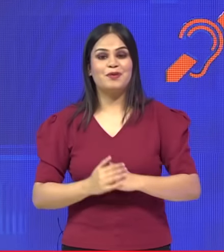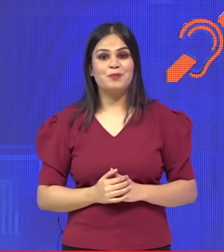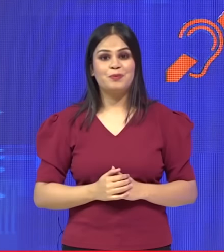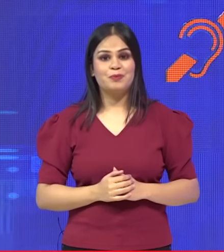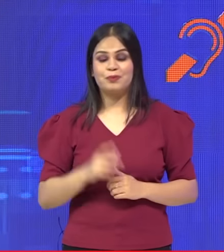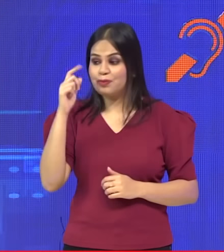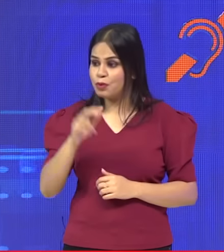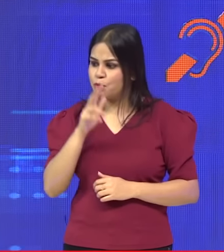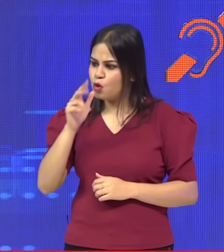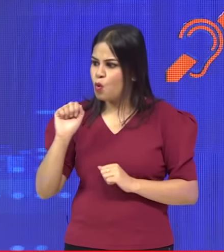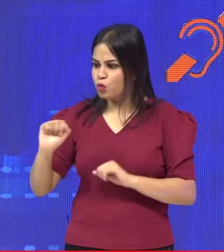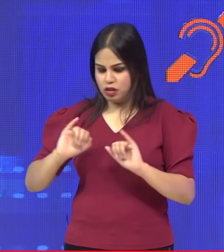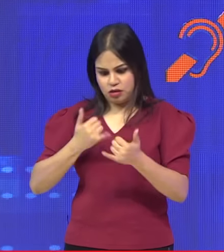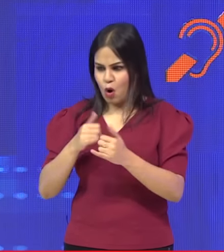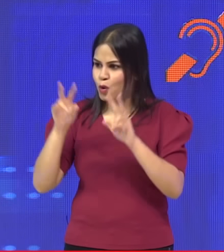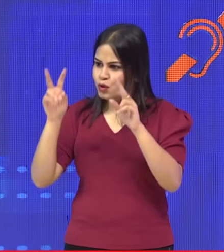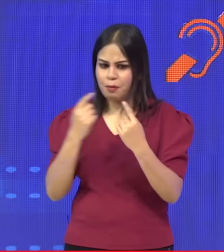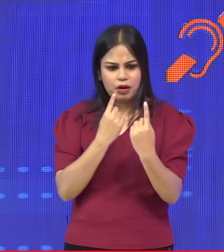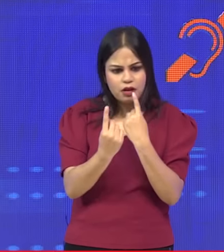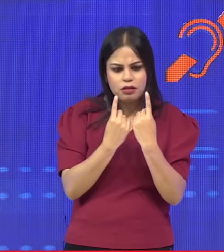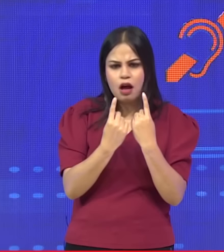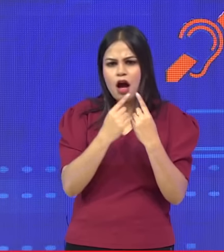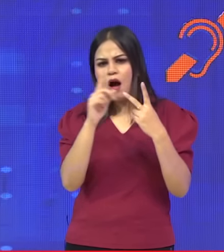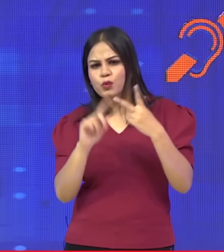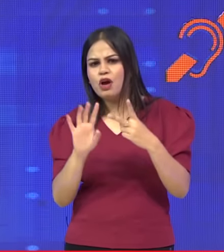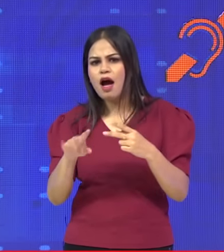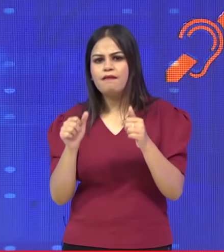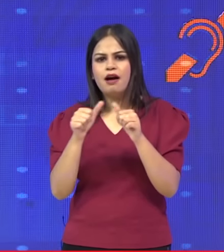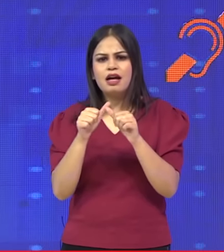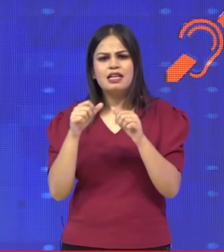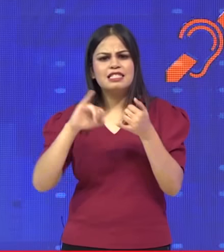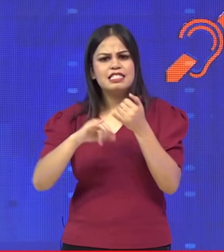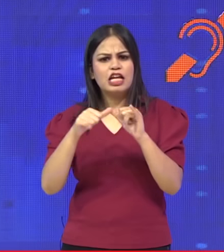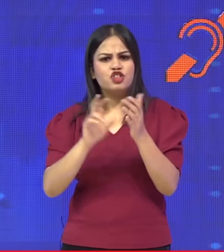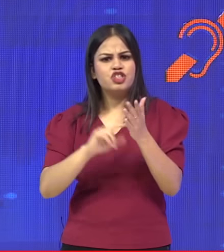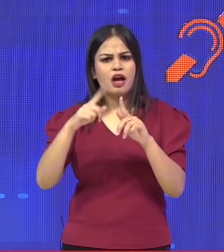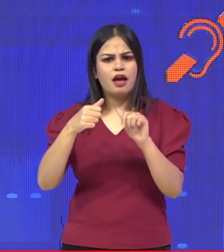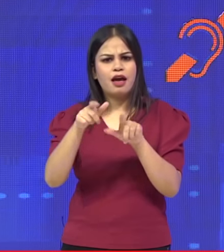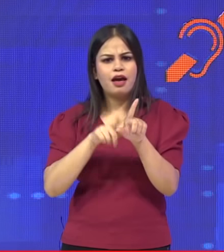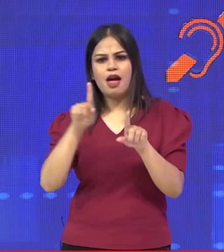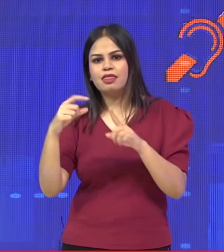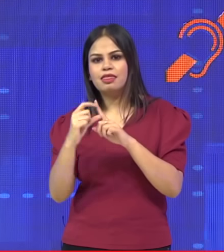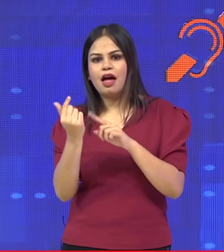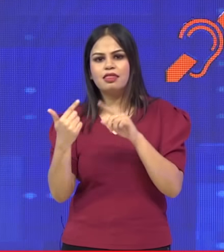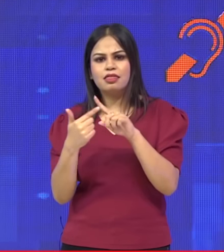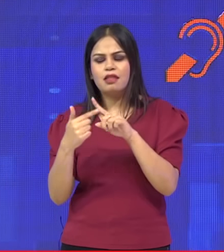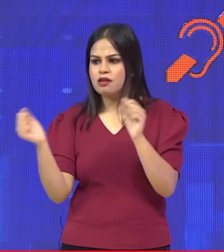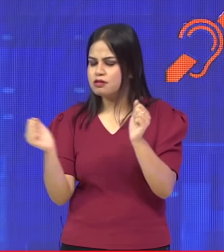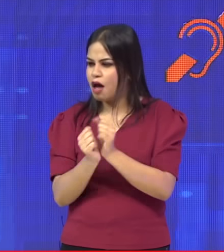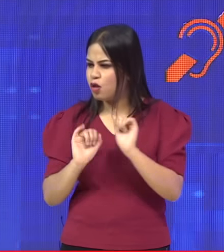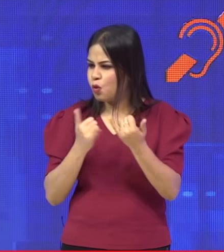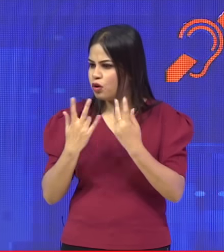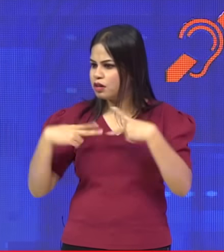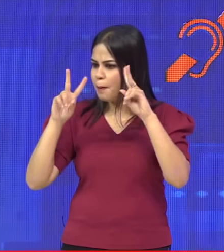बात आपकी शरारती कर रहे थे संजय डेट के साथ बहुत शरारत होती थी सर लेकिन वो जो संजू के